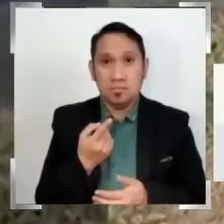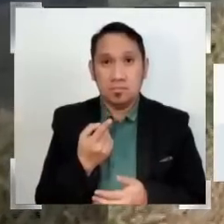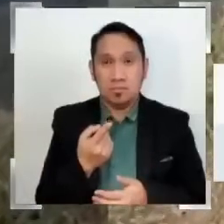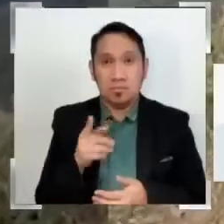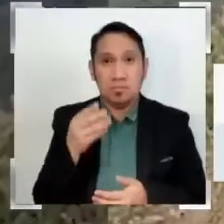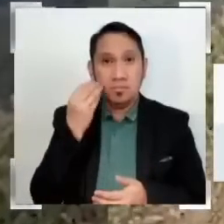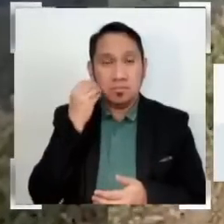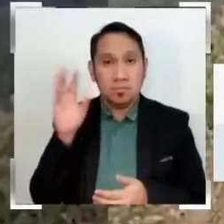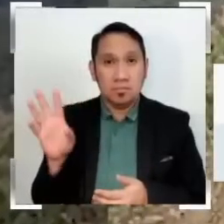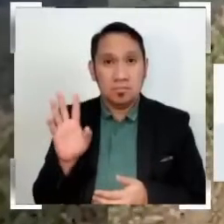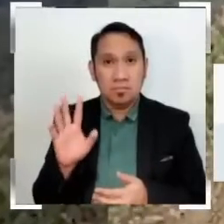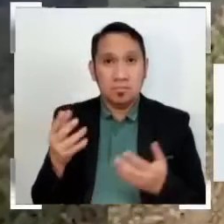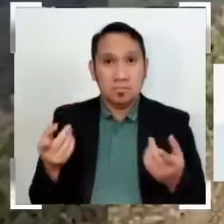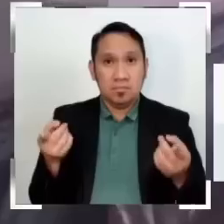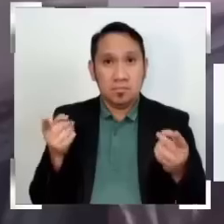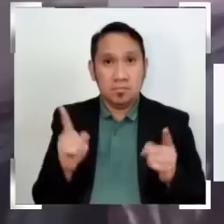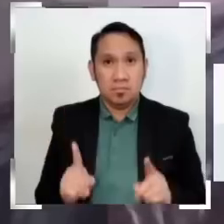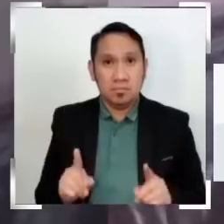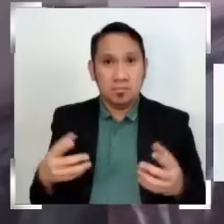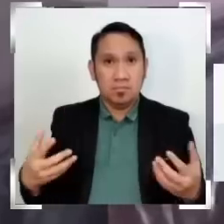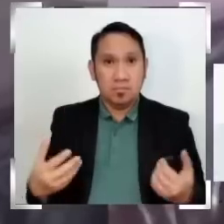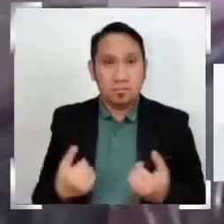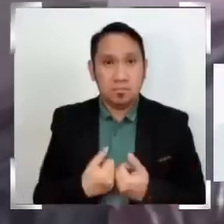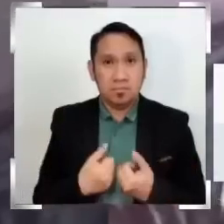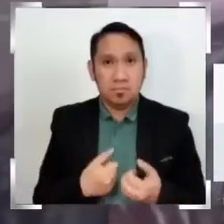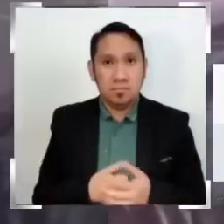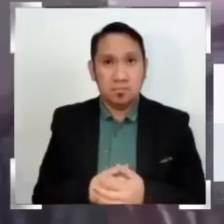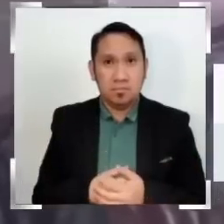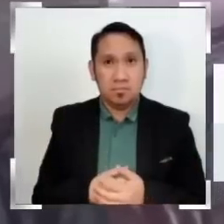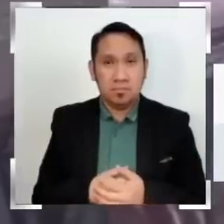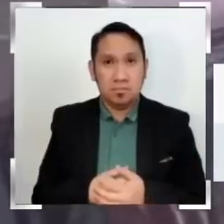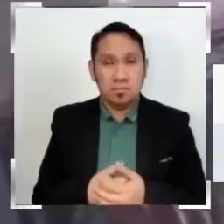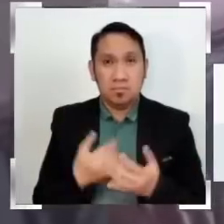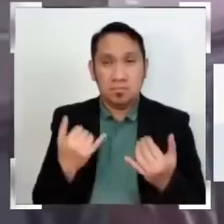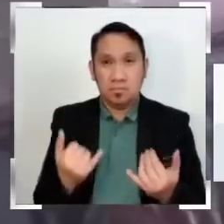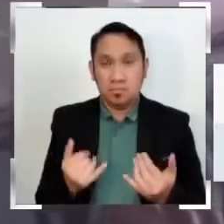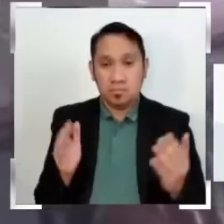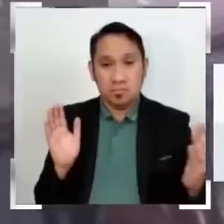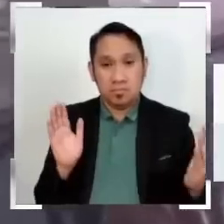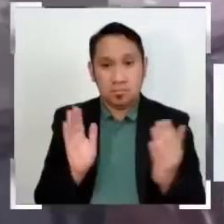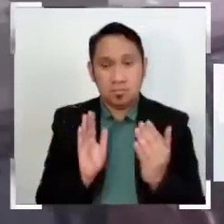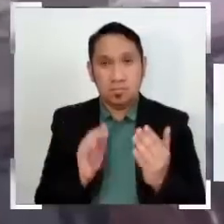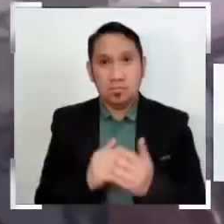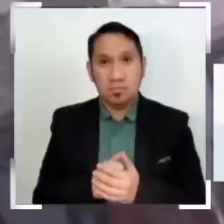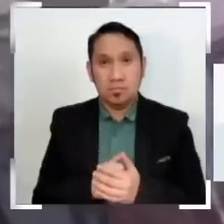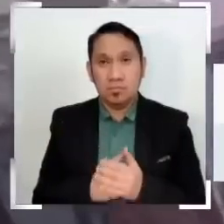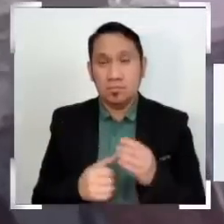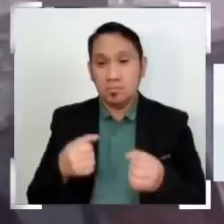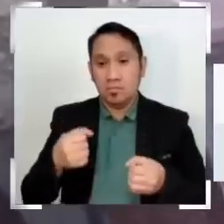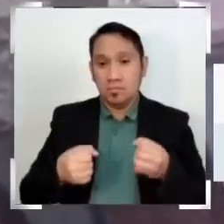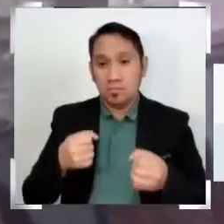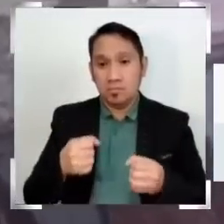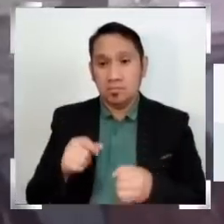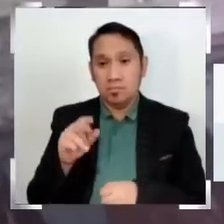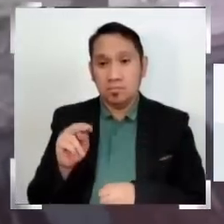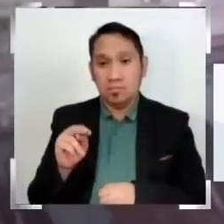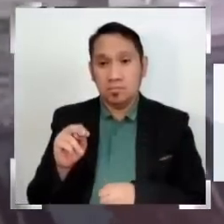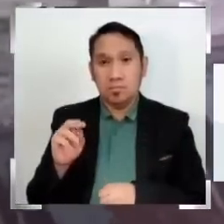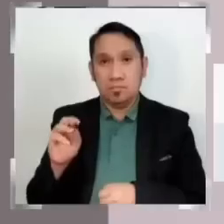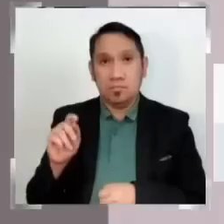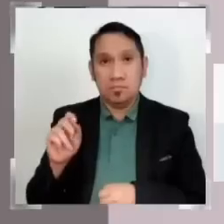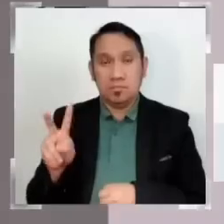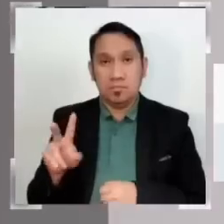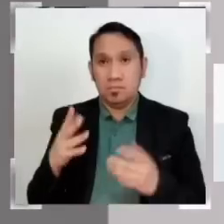dalawa nang mangyari ang aksidente. Mahaharap naman sa kaukulang kaso ang driver ng MPV na walang